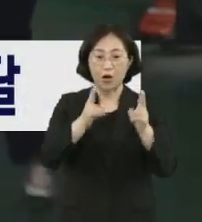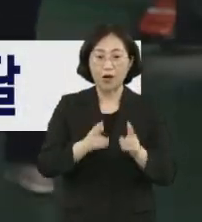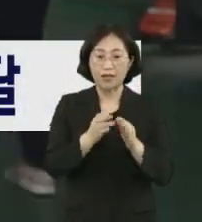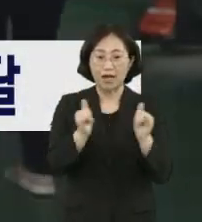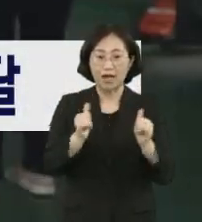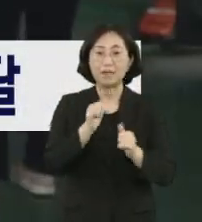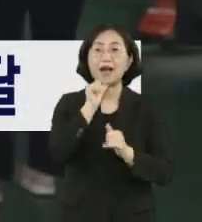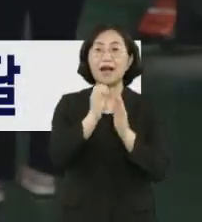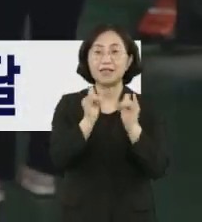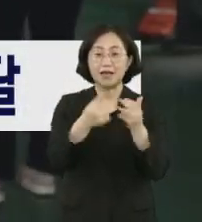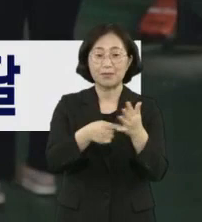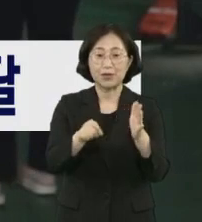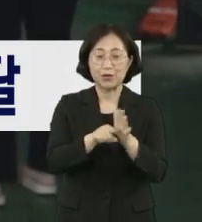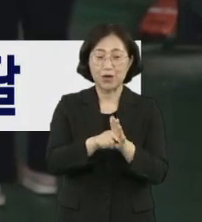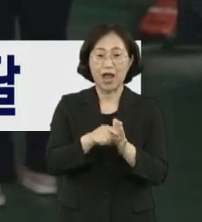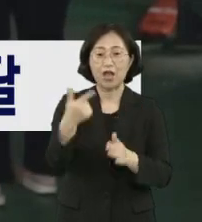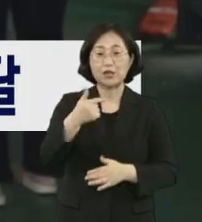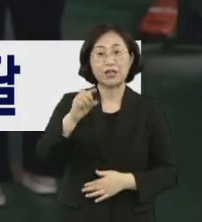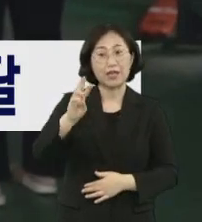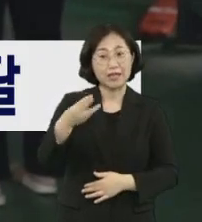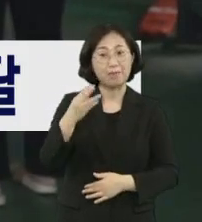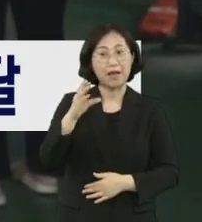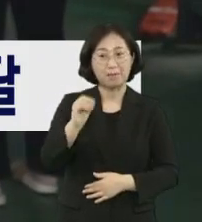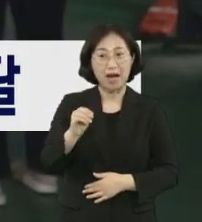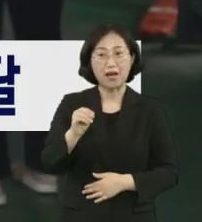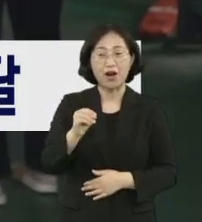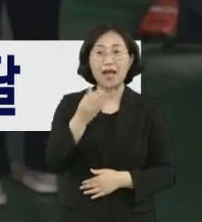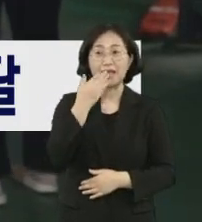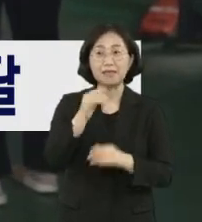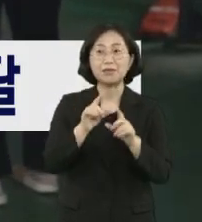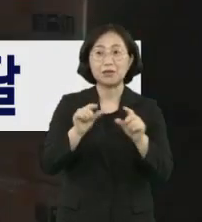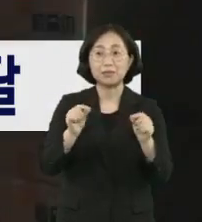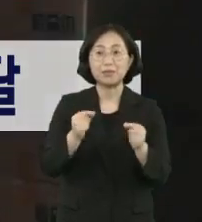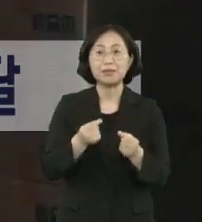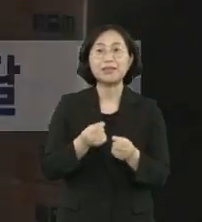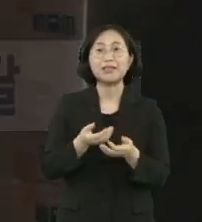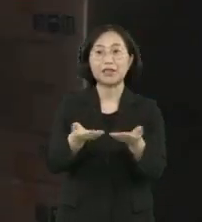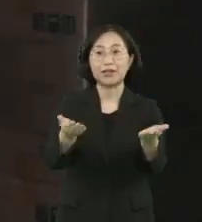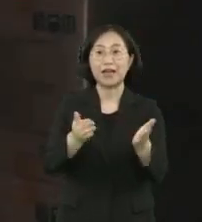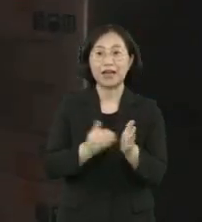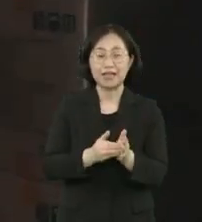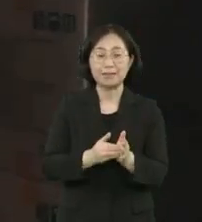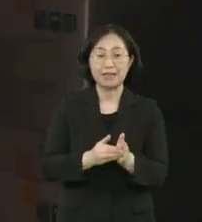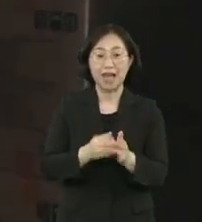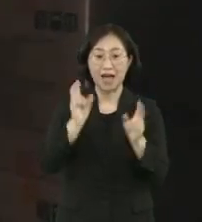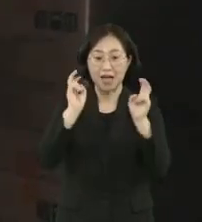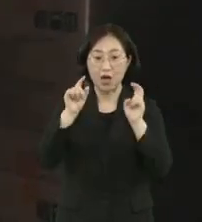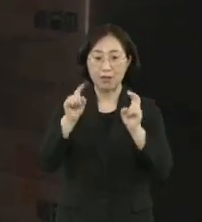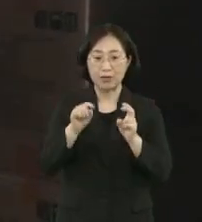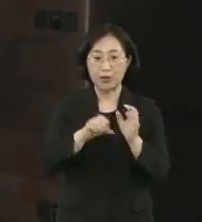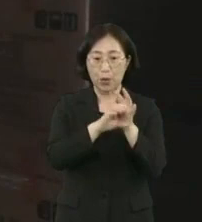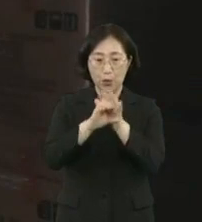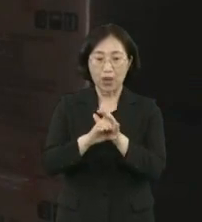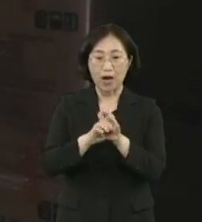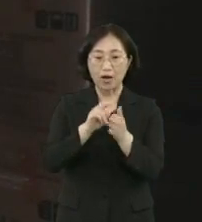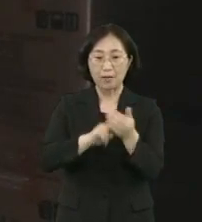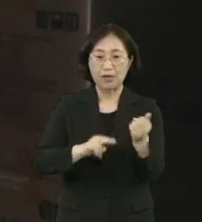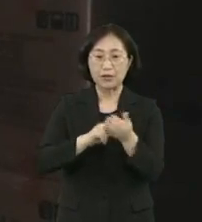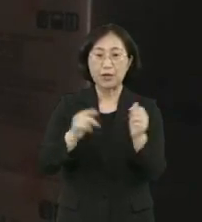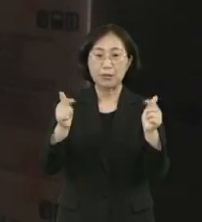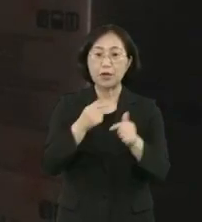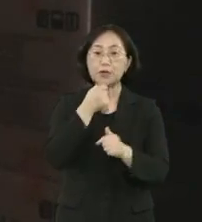취약계층 지원을 위한 6,300만 원 상당의 식료품을 지원했습니다. 이 기업은 코로나19로 매출이